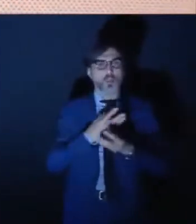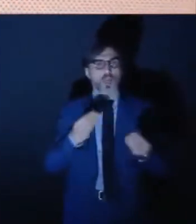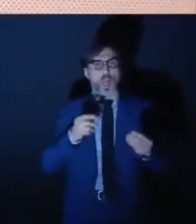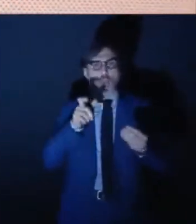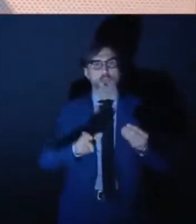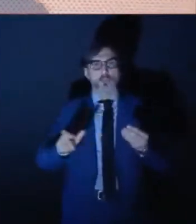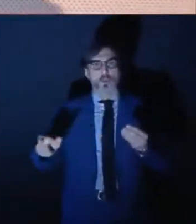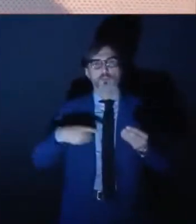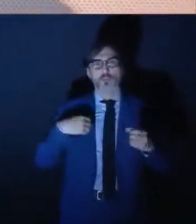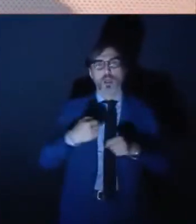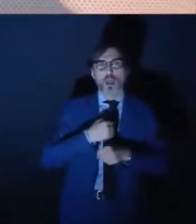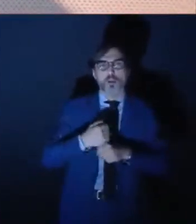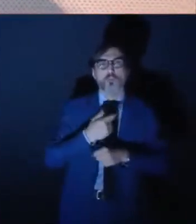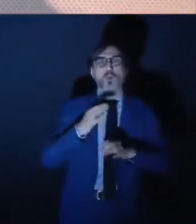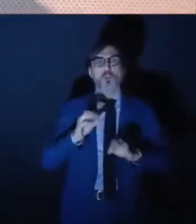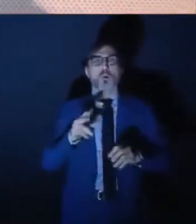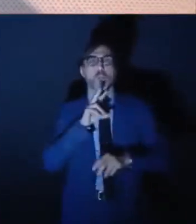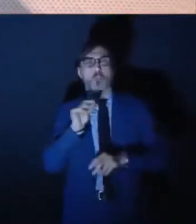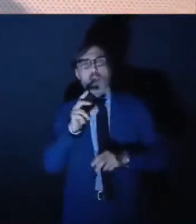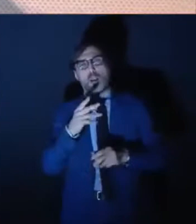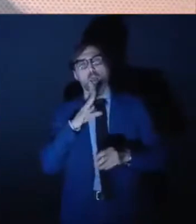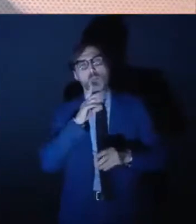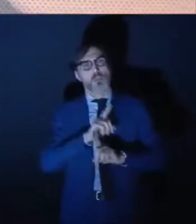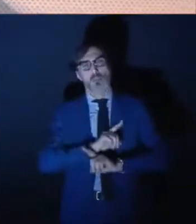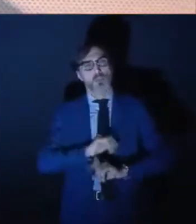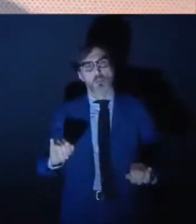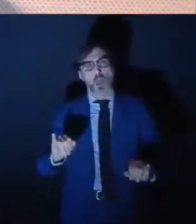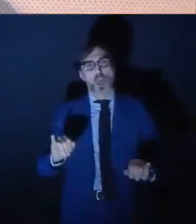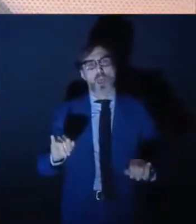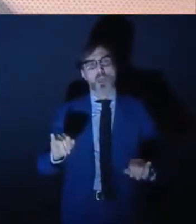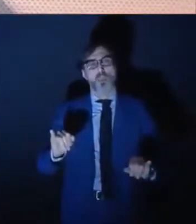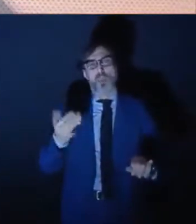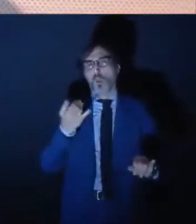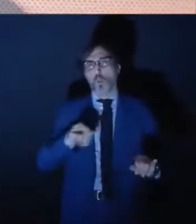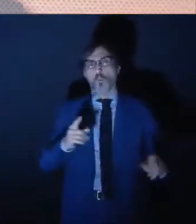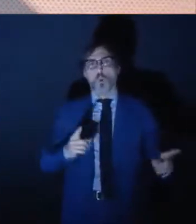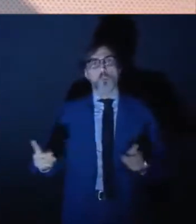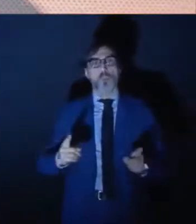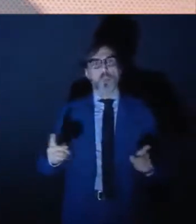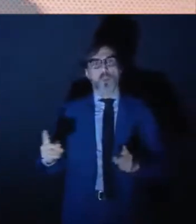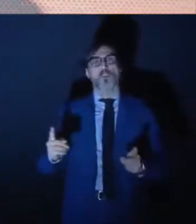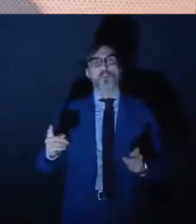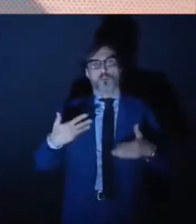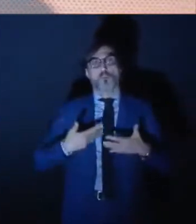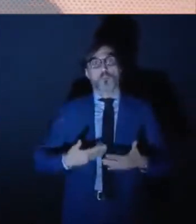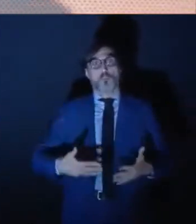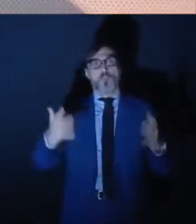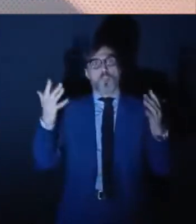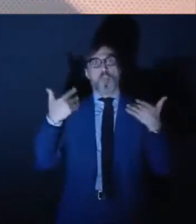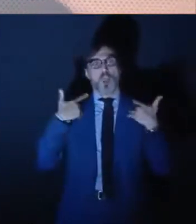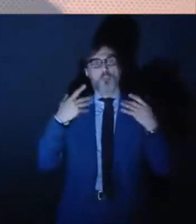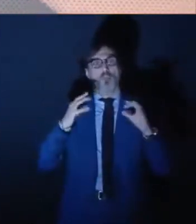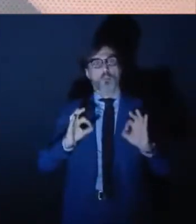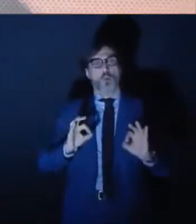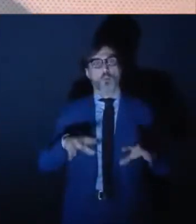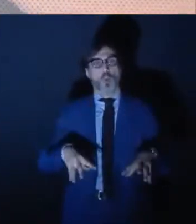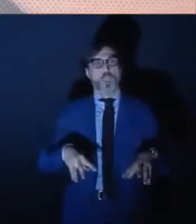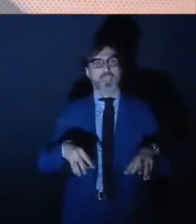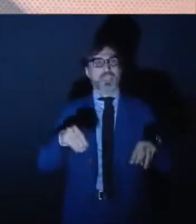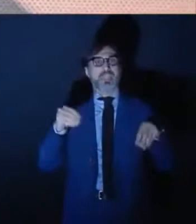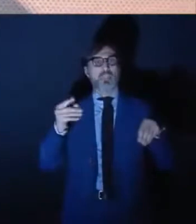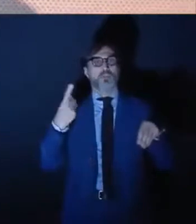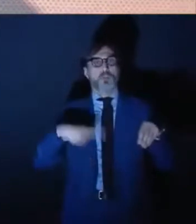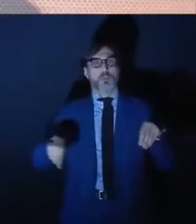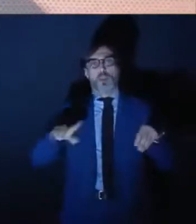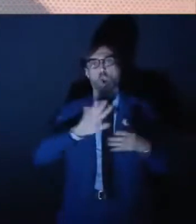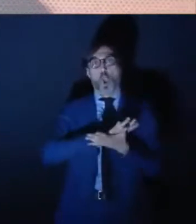spesso se ne parla non se ne parla abbastanza ultimamente hanno finalmente avuto un inizio per per quanto